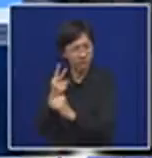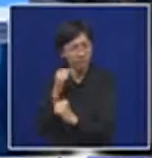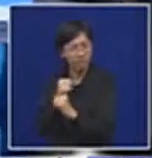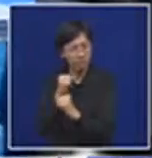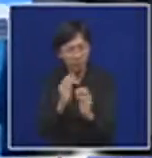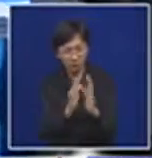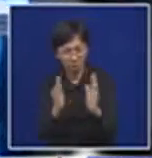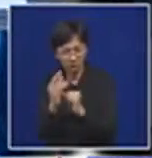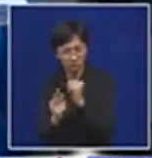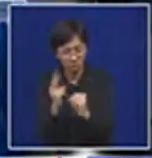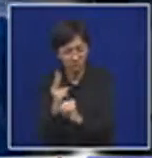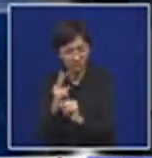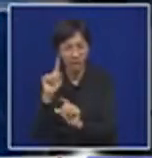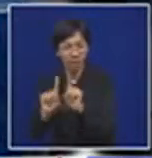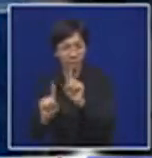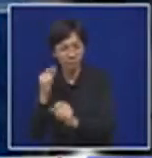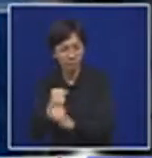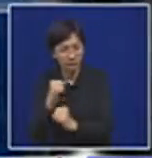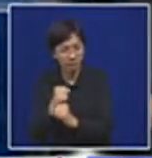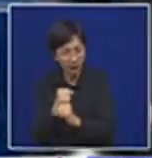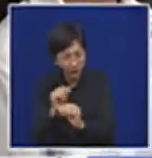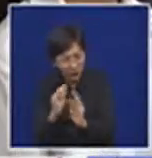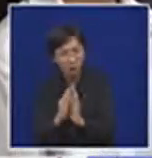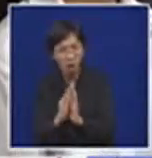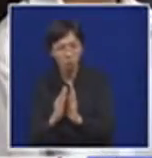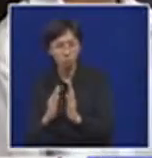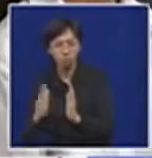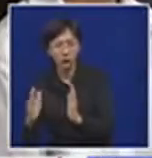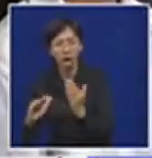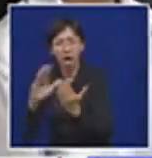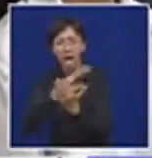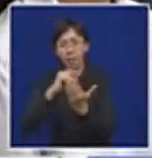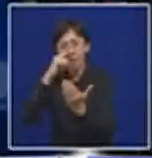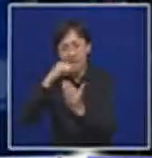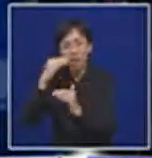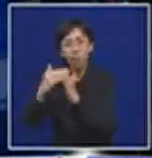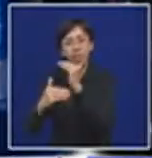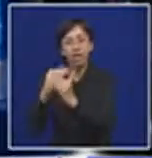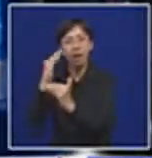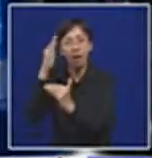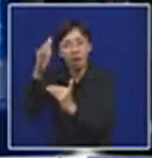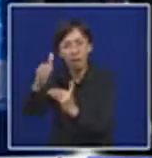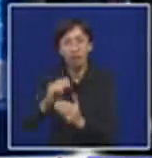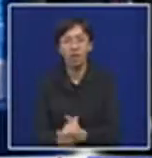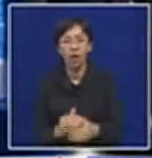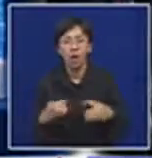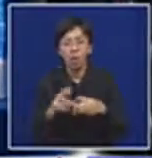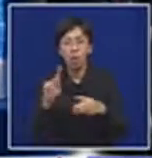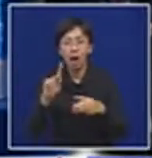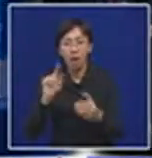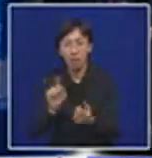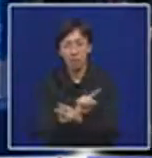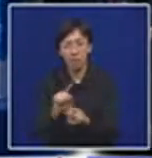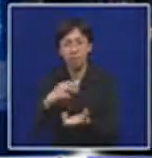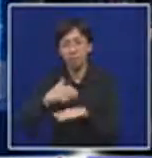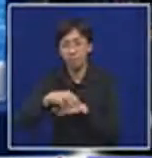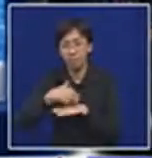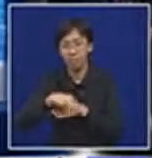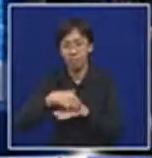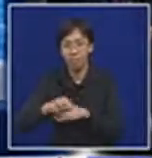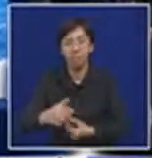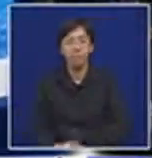ก่อนประเมินการทำงานเพื่อขยายสู่การพัฒนาประเทศในอนาคตทีมข่าวสังคมรายงาน